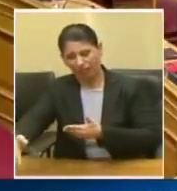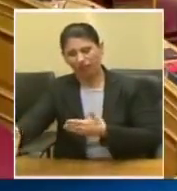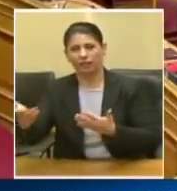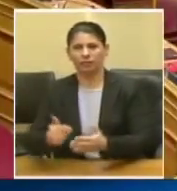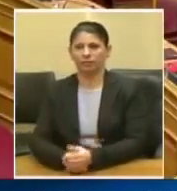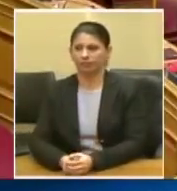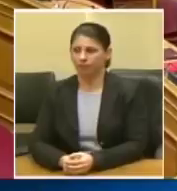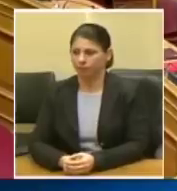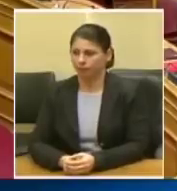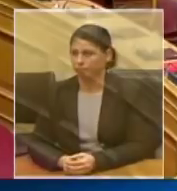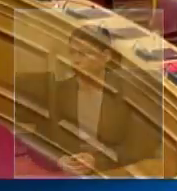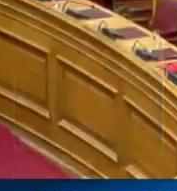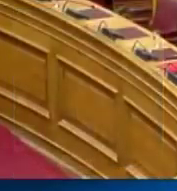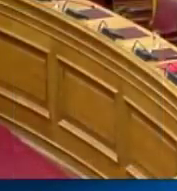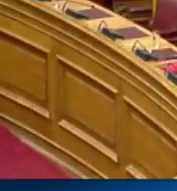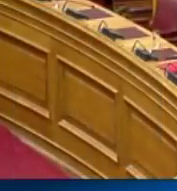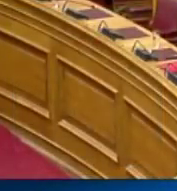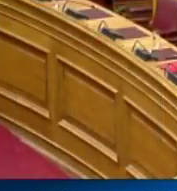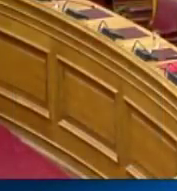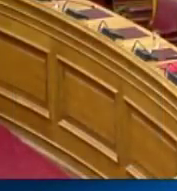Παρακαλώ, κύριε Παπακώστα,